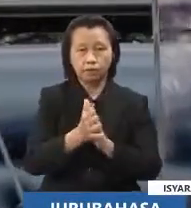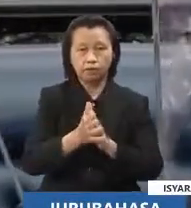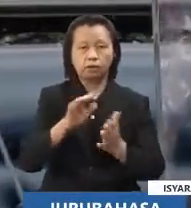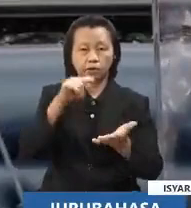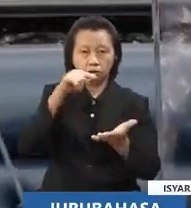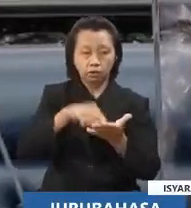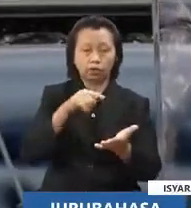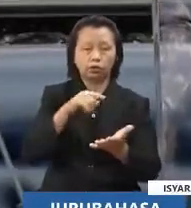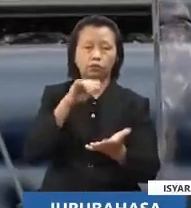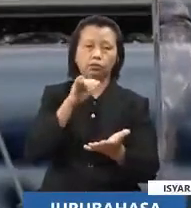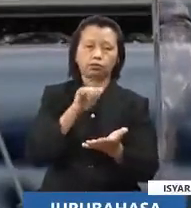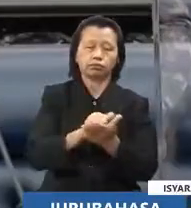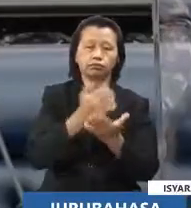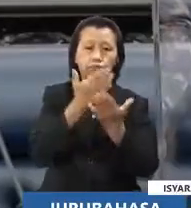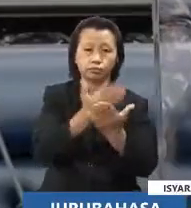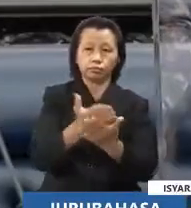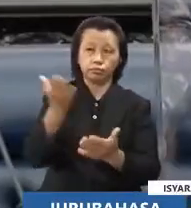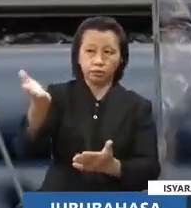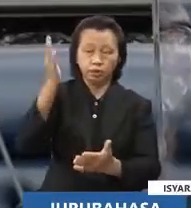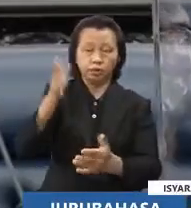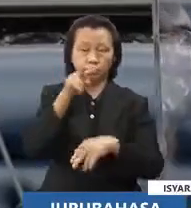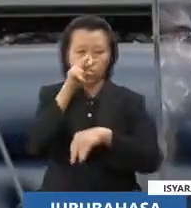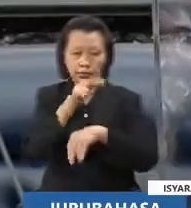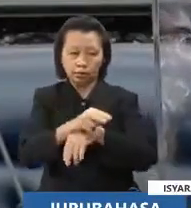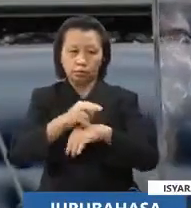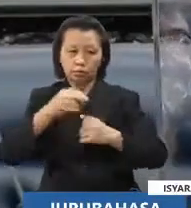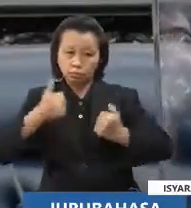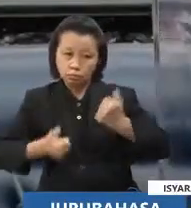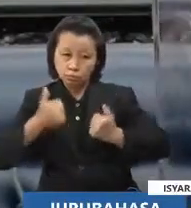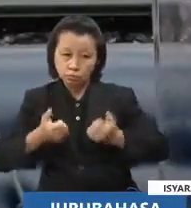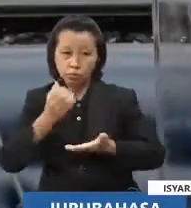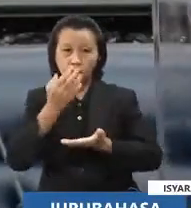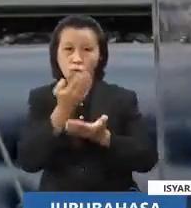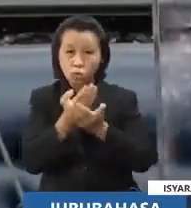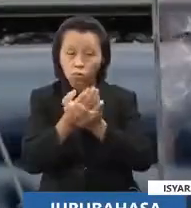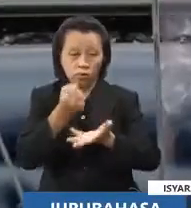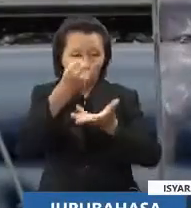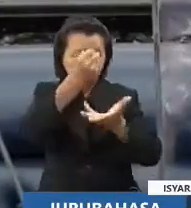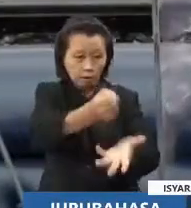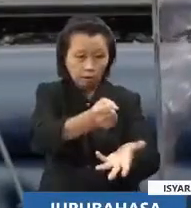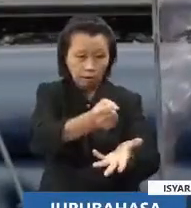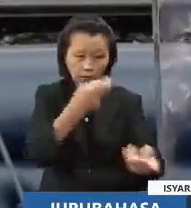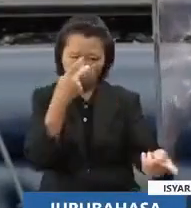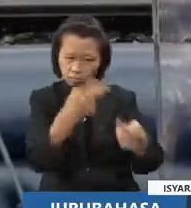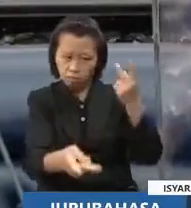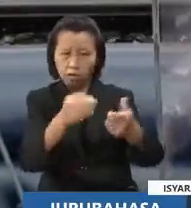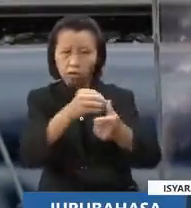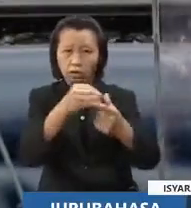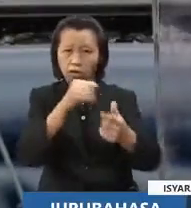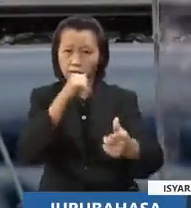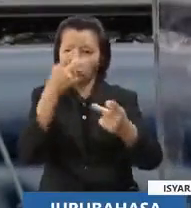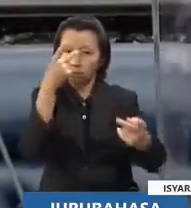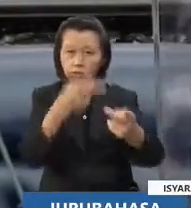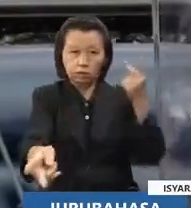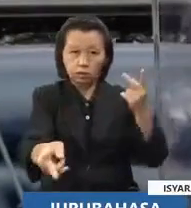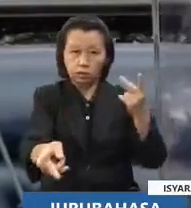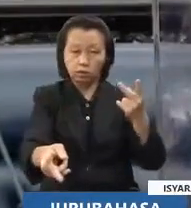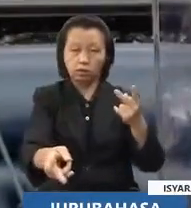ini satu cadangan yang disebut dari Pematang Pau, kita akan memantau lah sama ada pemberian ini bercanggah atau tidak bercanggah